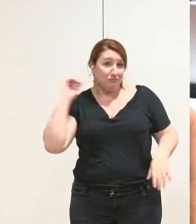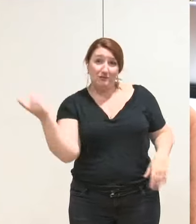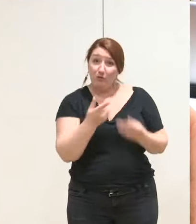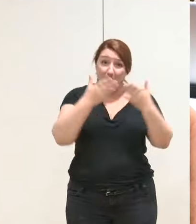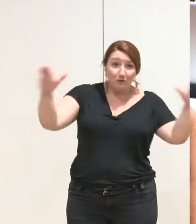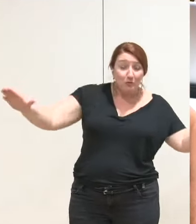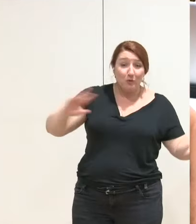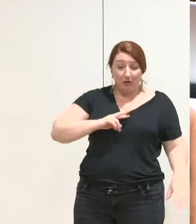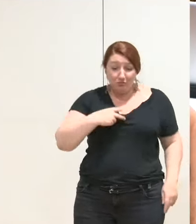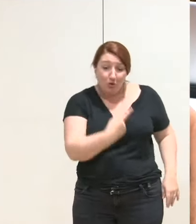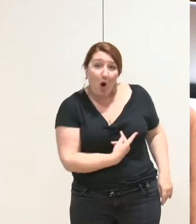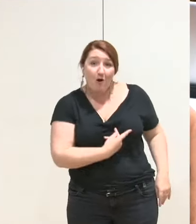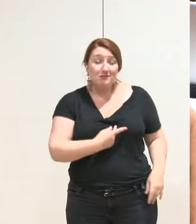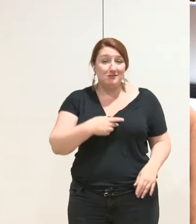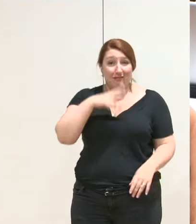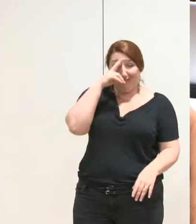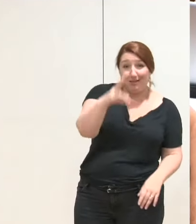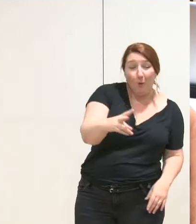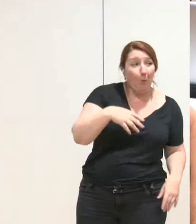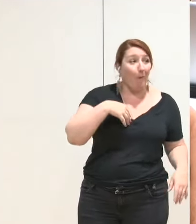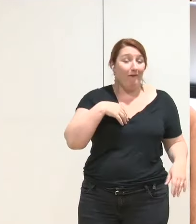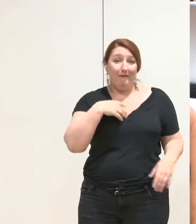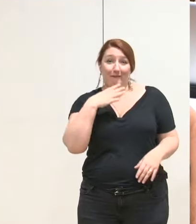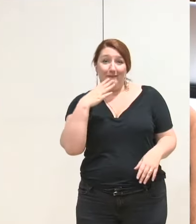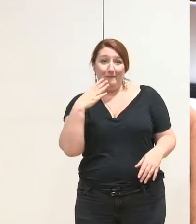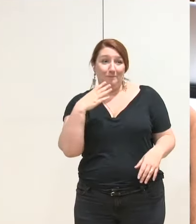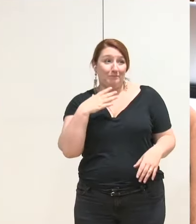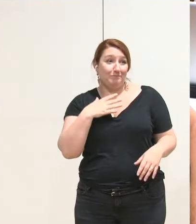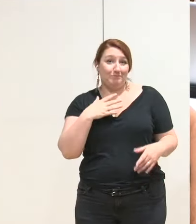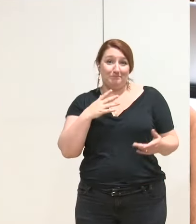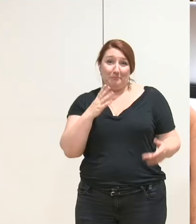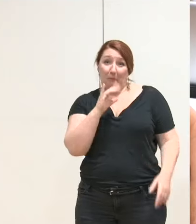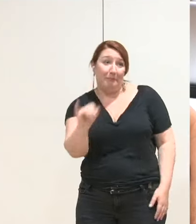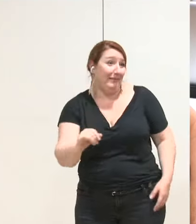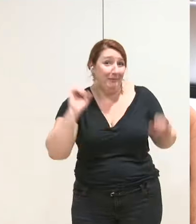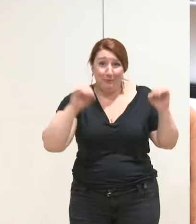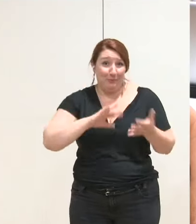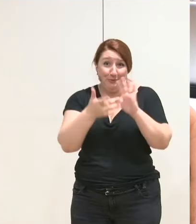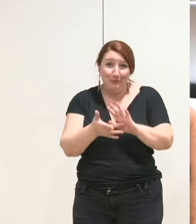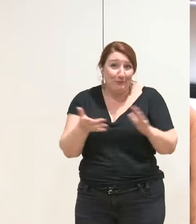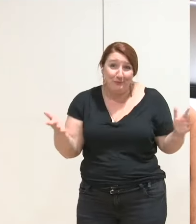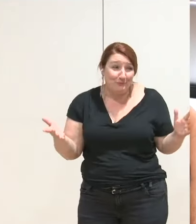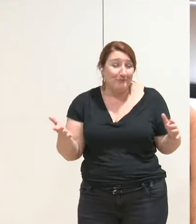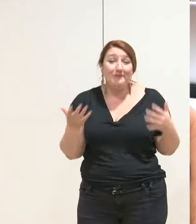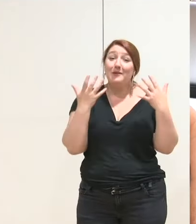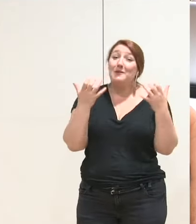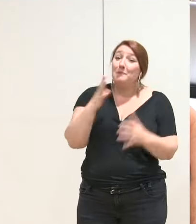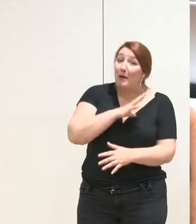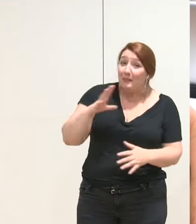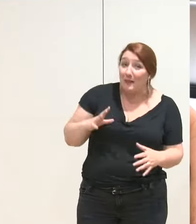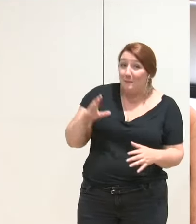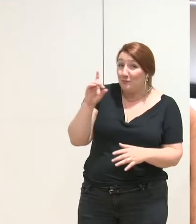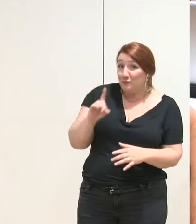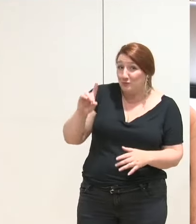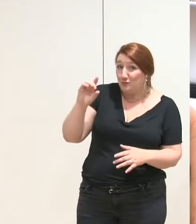voilà donc je pense que Madame dornano si un jour vous souhaitez venir voir un de ces films de grande qualité peut-être que ça